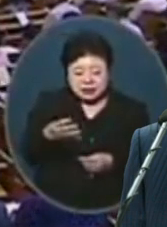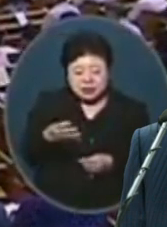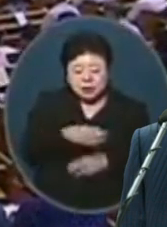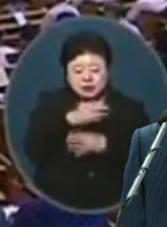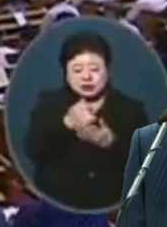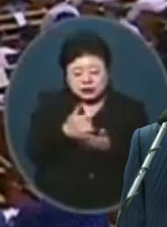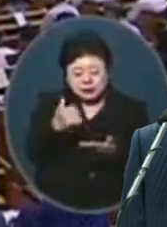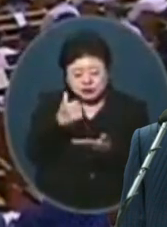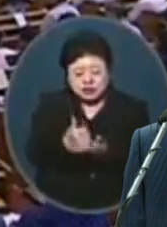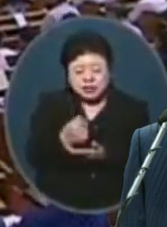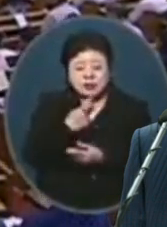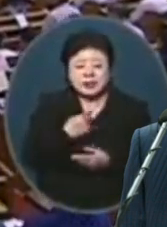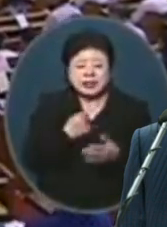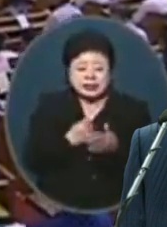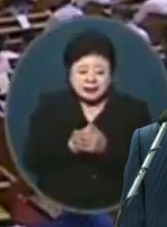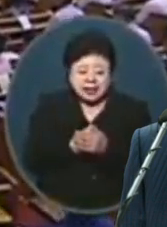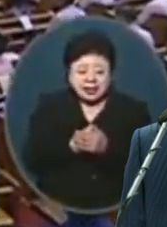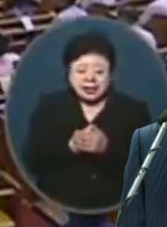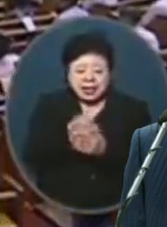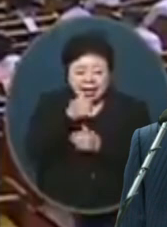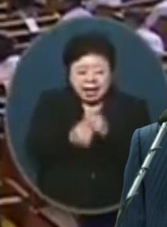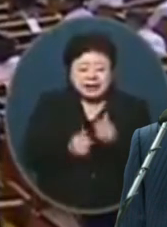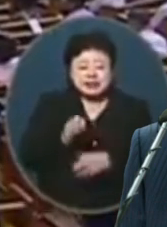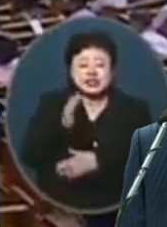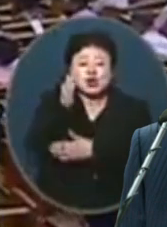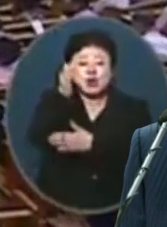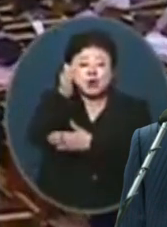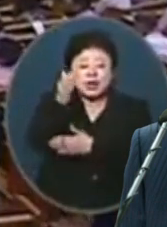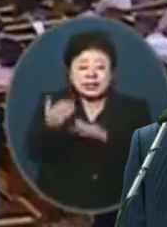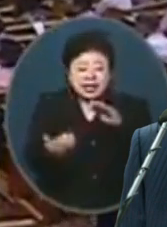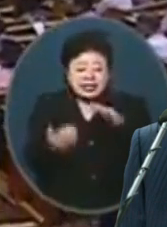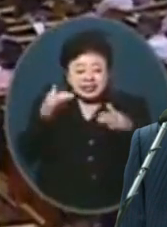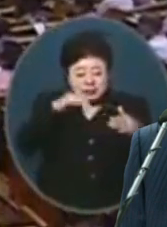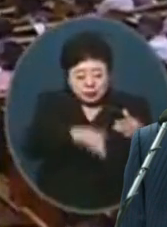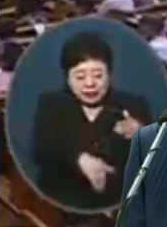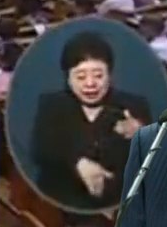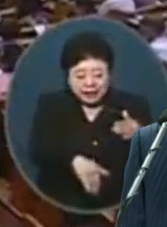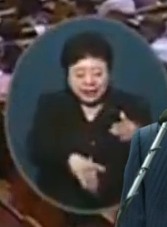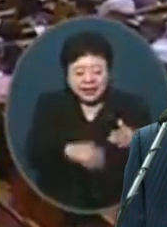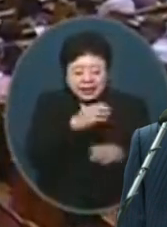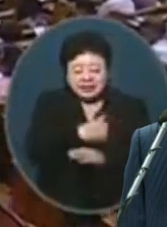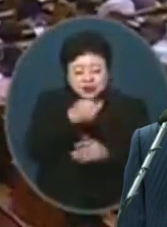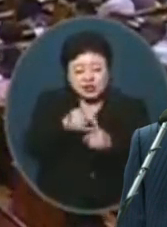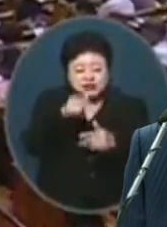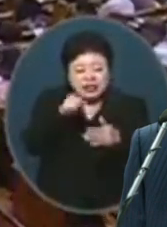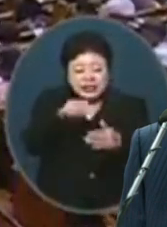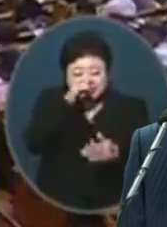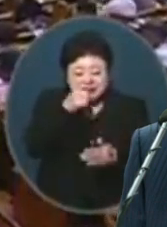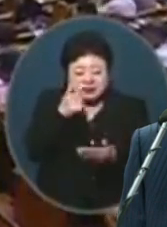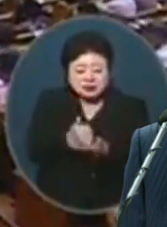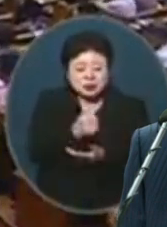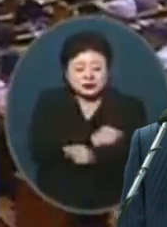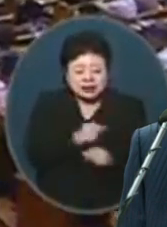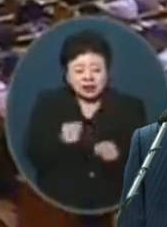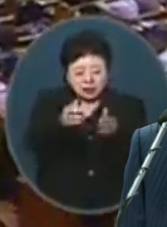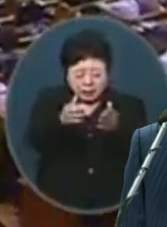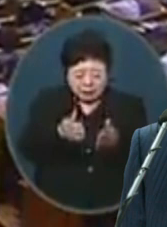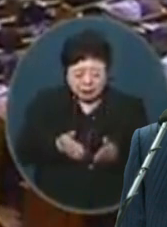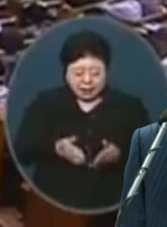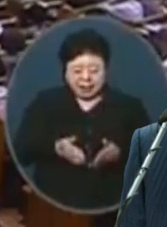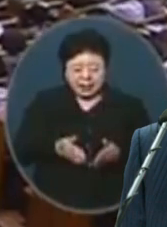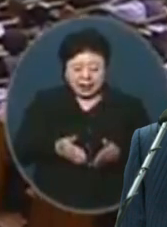모든 사람의 죄를 범하였음에 하나님의 영광에 이르지 못하더니 그리스도 예수 안에 있는 속량으로